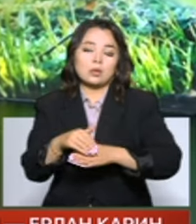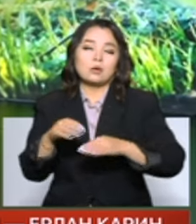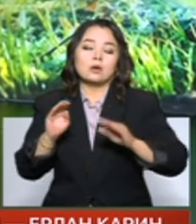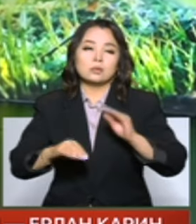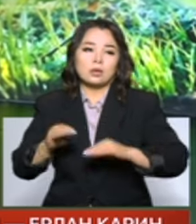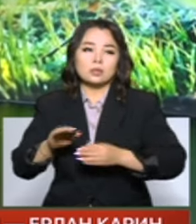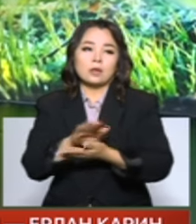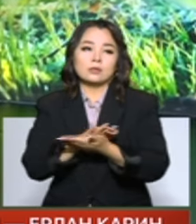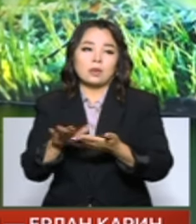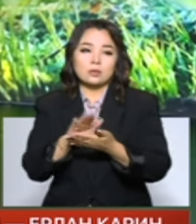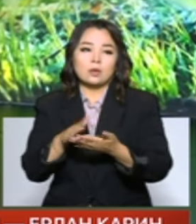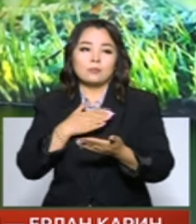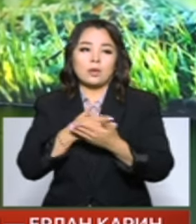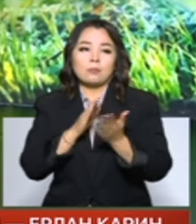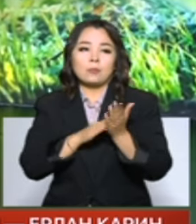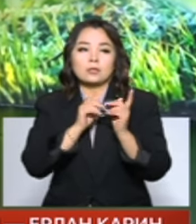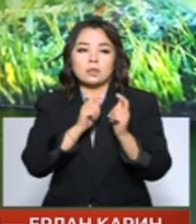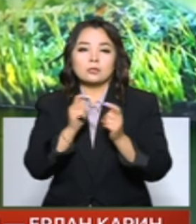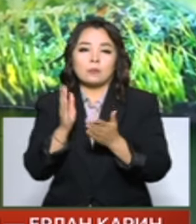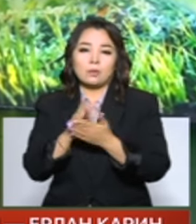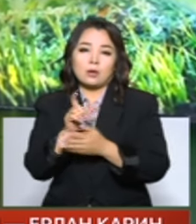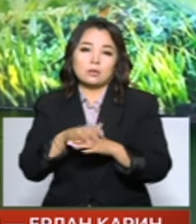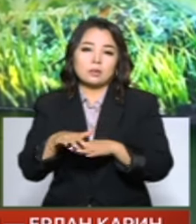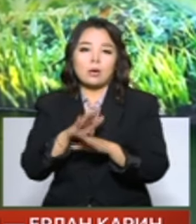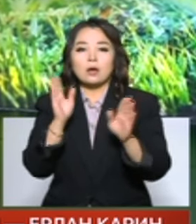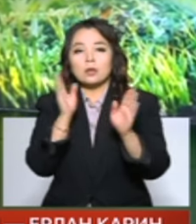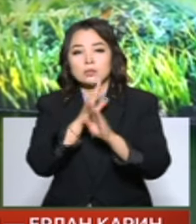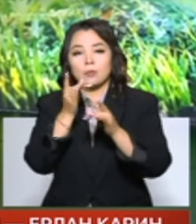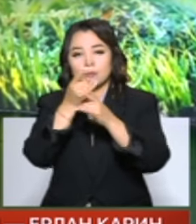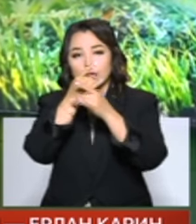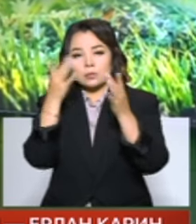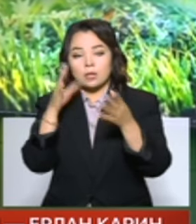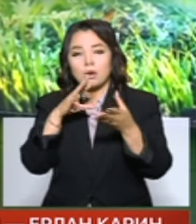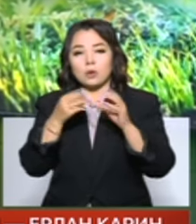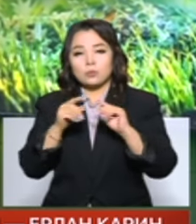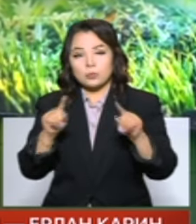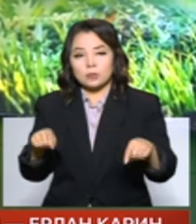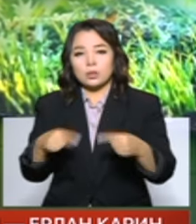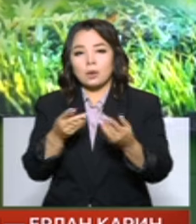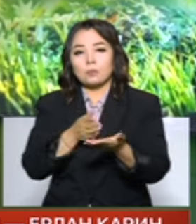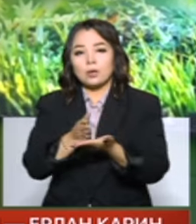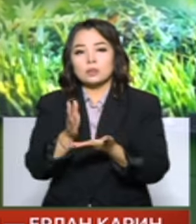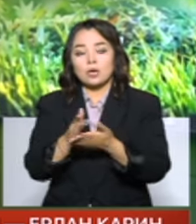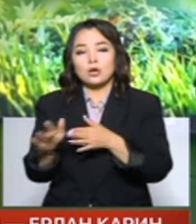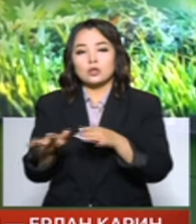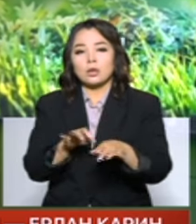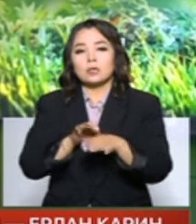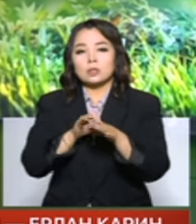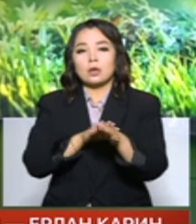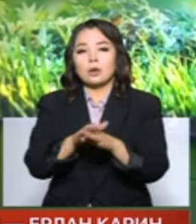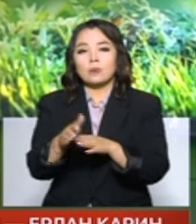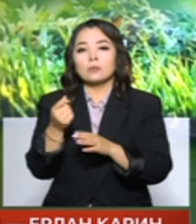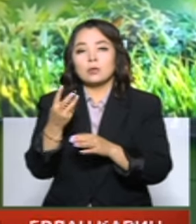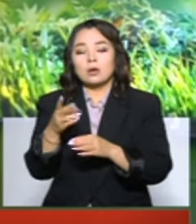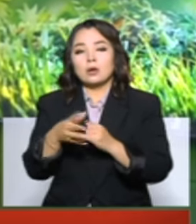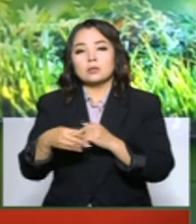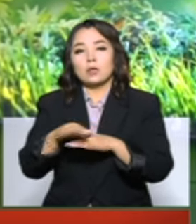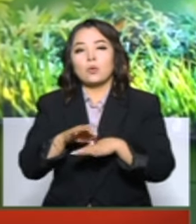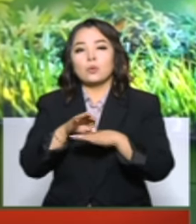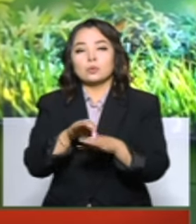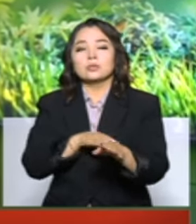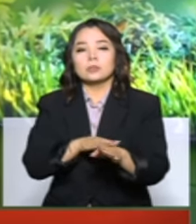таза ұстаған тұрғындар марапатталды. Халықтың экологиялық мәдениетін қалыптастыру бағытындағы шаралар бүгін тағы бірнеше аймақта